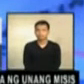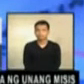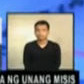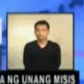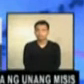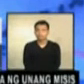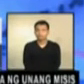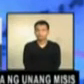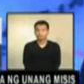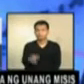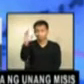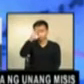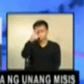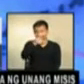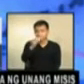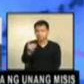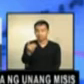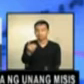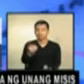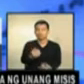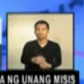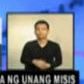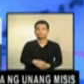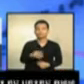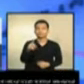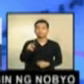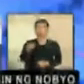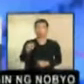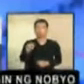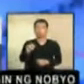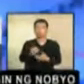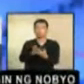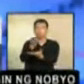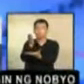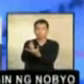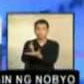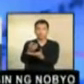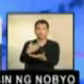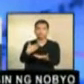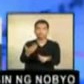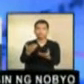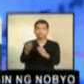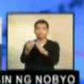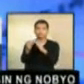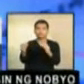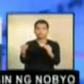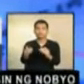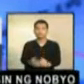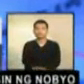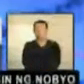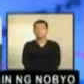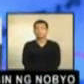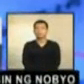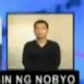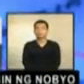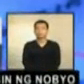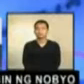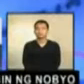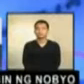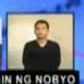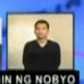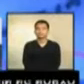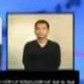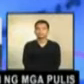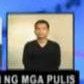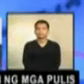Tapos ngayon opo po, inahanap nyo na sila ng PNP. Opo, pinuntahan po, actually, pinuntahan ko po sa bahay yan eh. Sa FDR